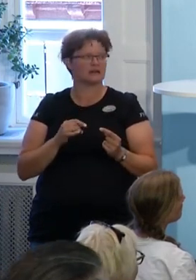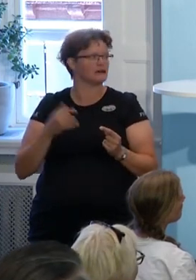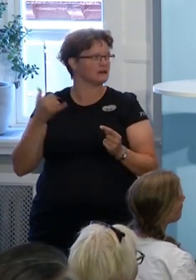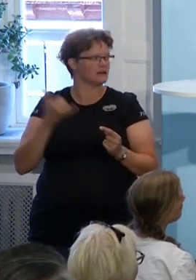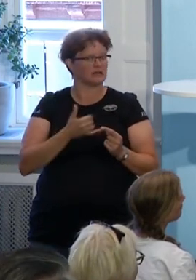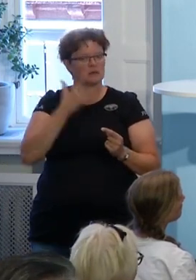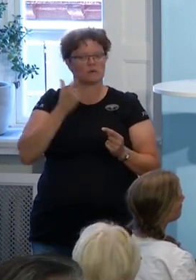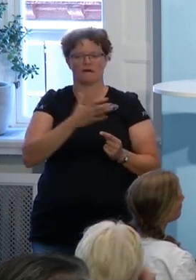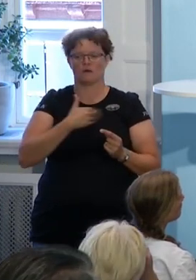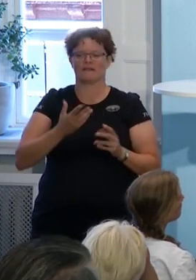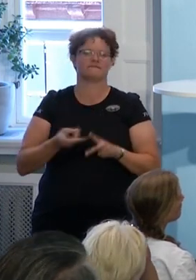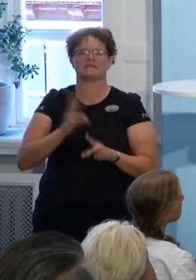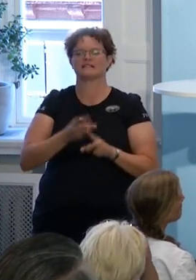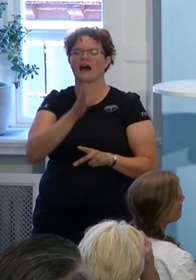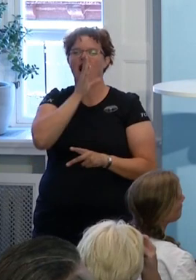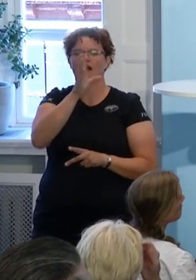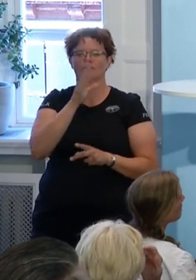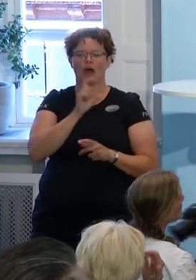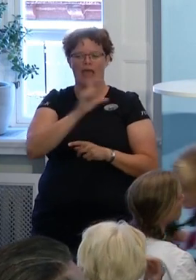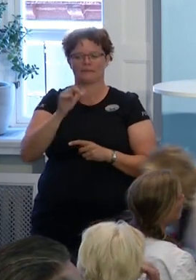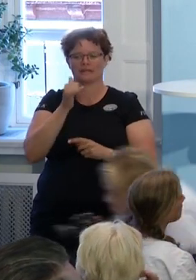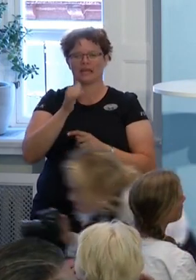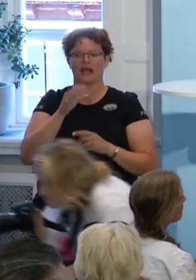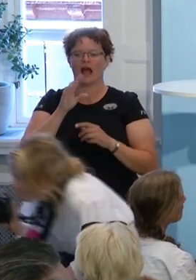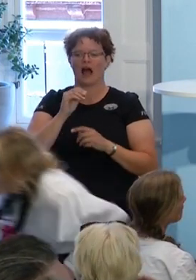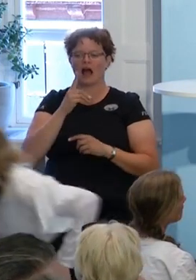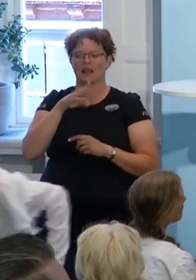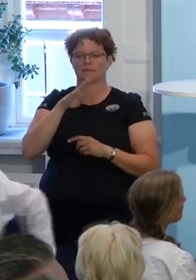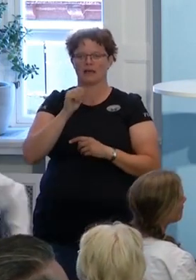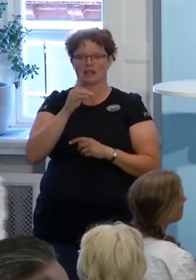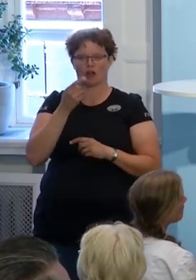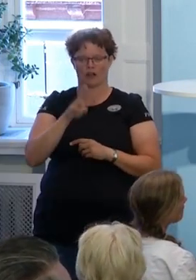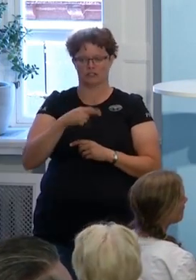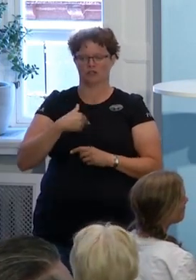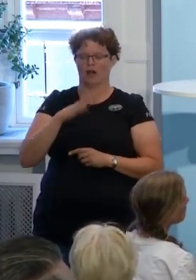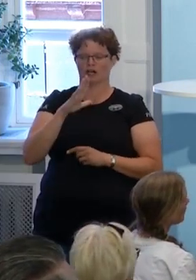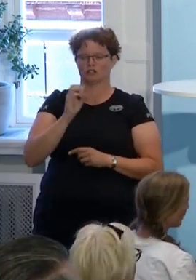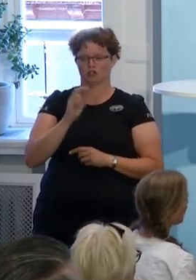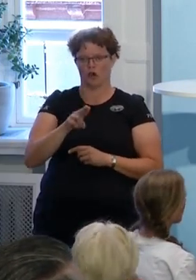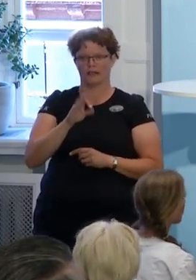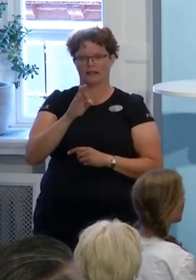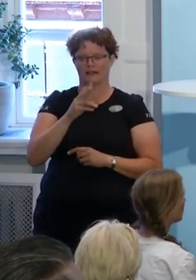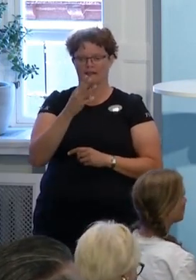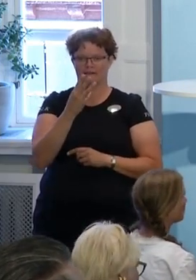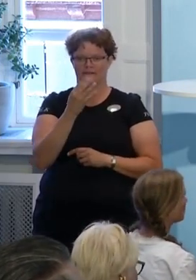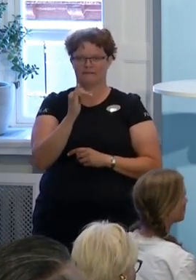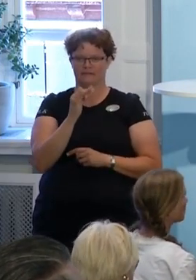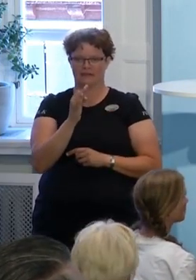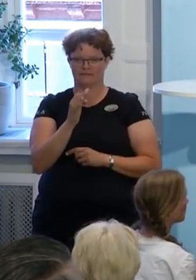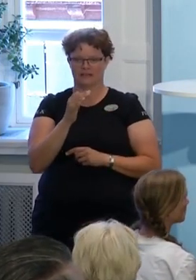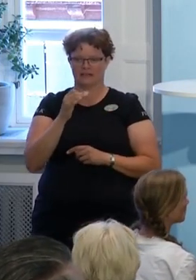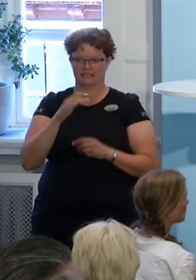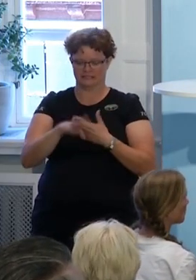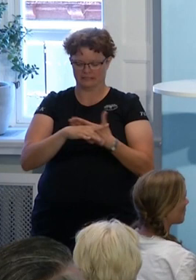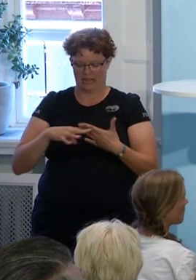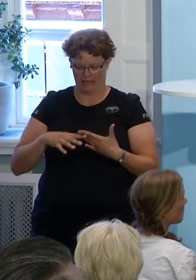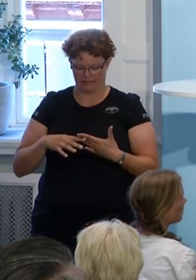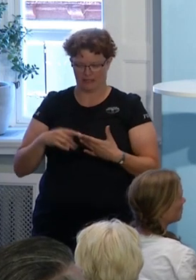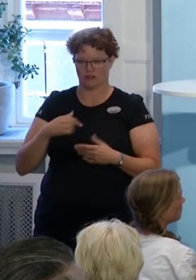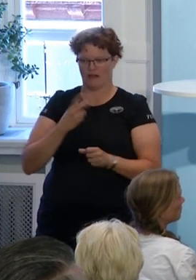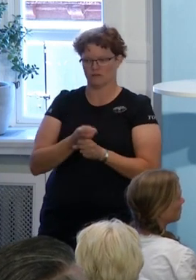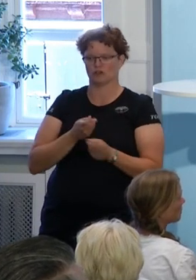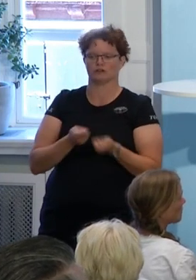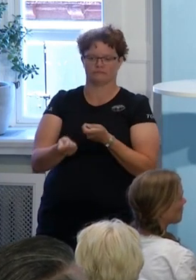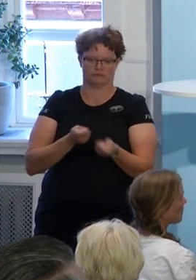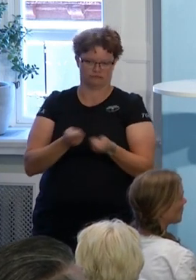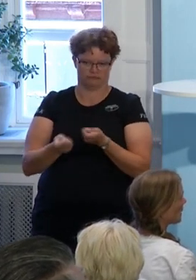troligen vårt allvarligaste ämne i Almedalen. Jag heter Jan Wifstrand och ska försöka facilitera det här på ett sätt